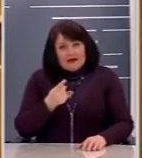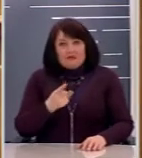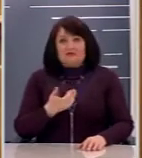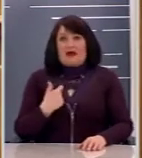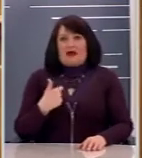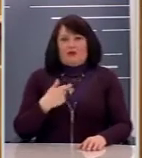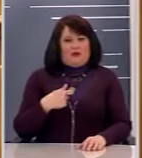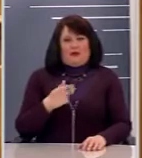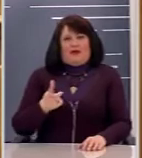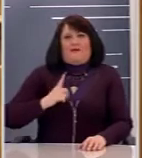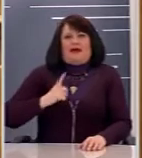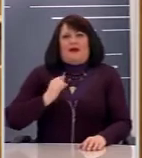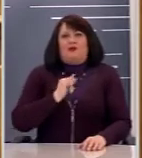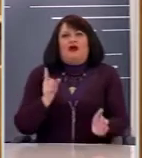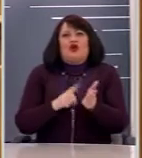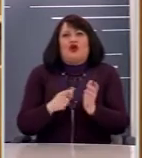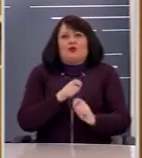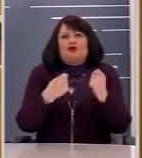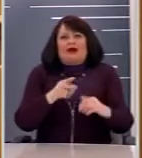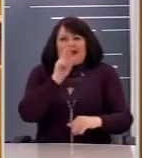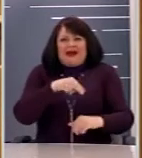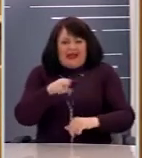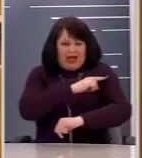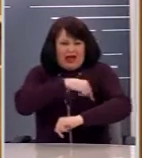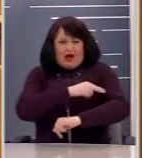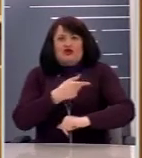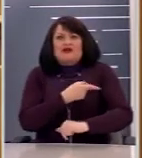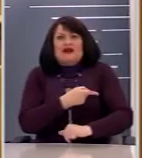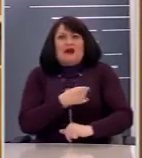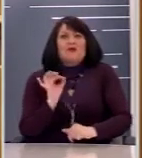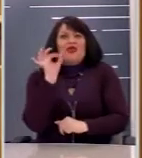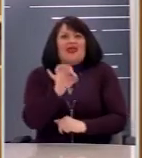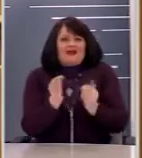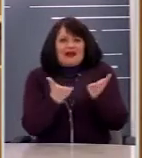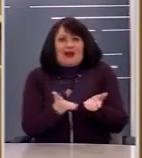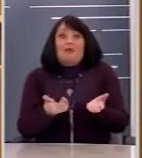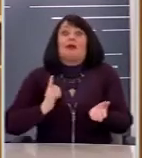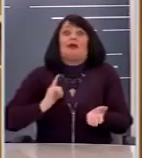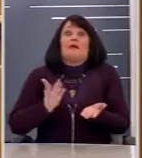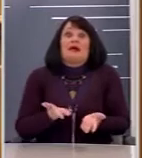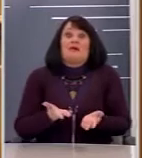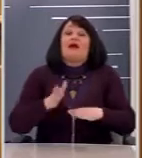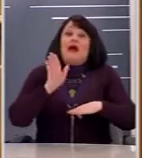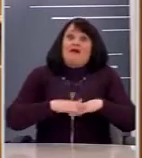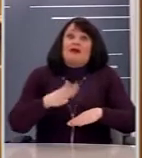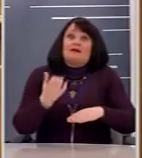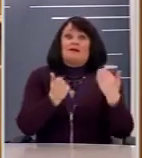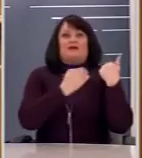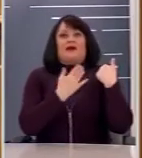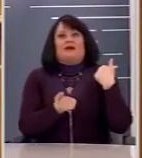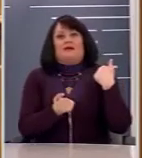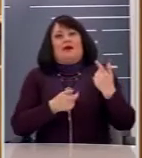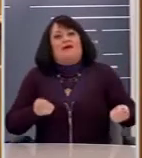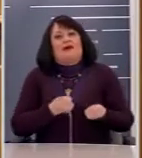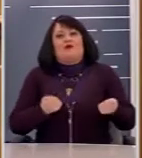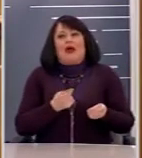εγώ που με νόμο δικό μου έγινε το Ρίκος Δινάν, ότι θα είχε αυτή την κατάληξη. Εκτιμώ ότι υπάρχουν ευθύνες για πράξεις και παραλήψεις όσων